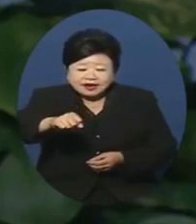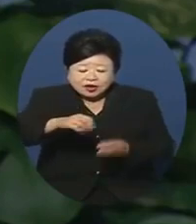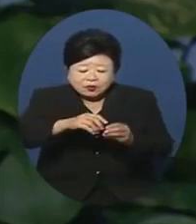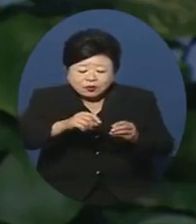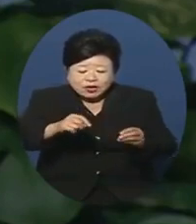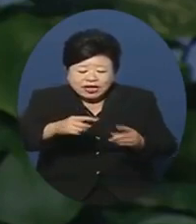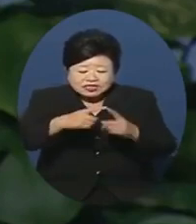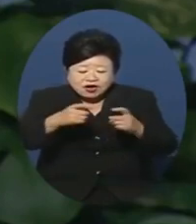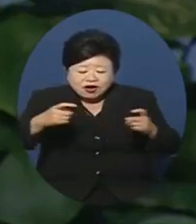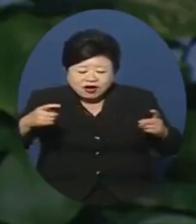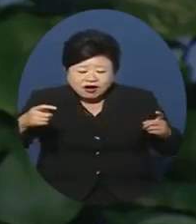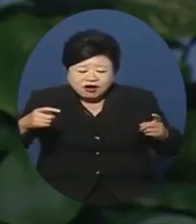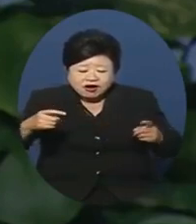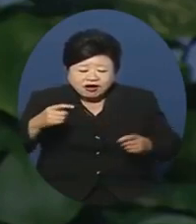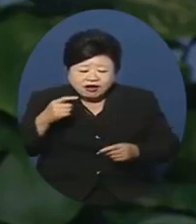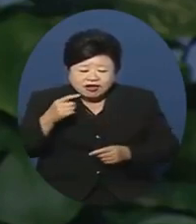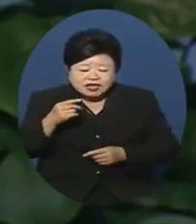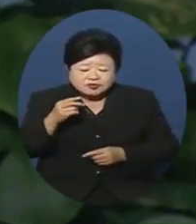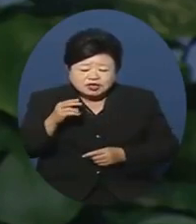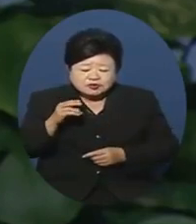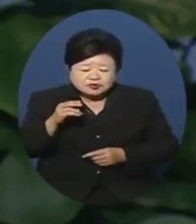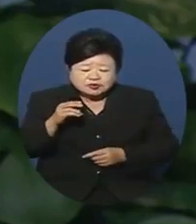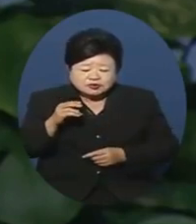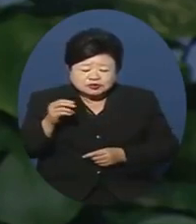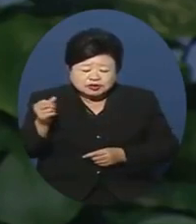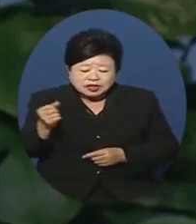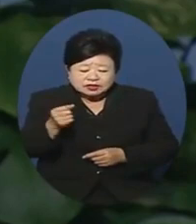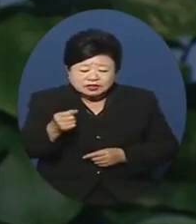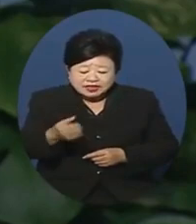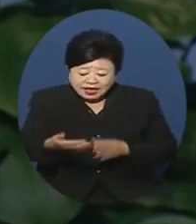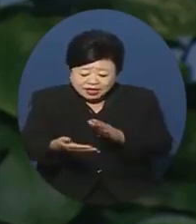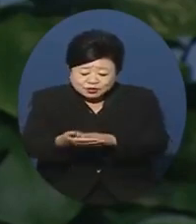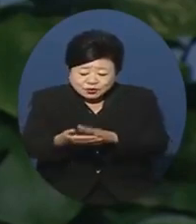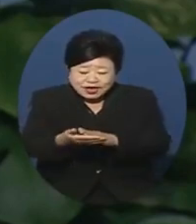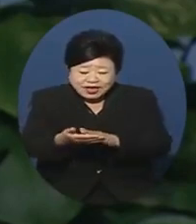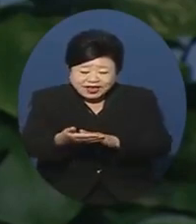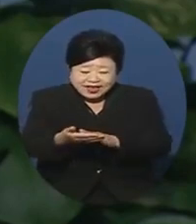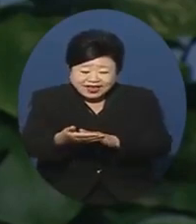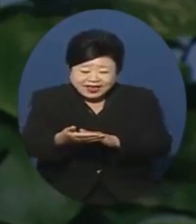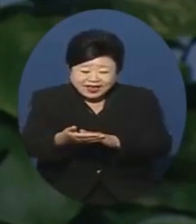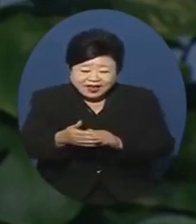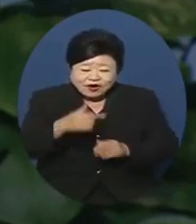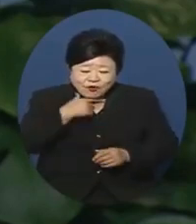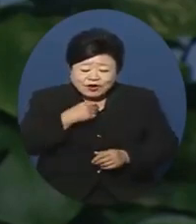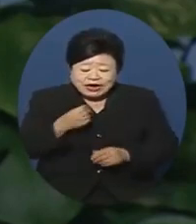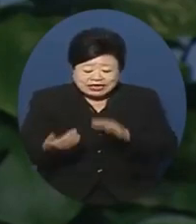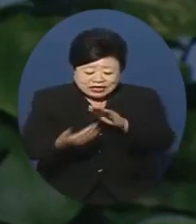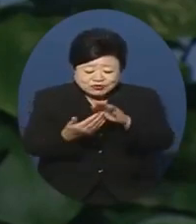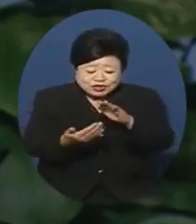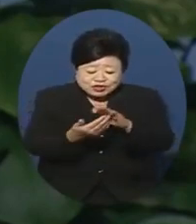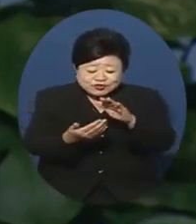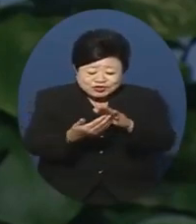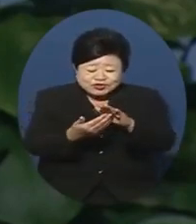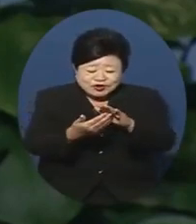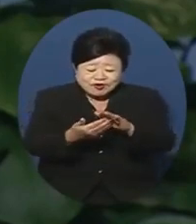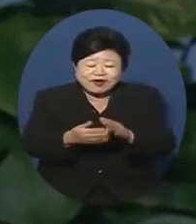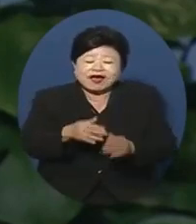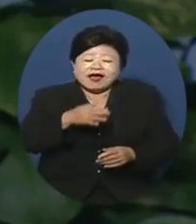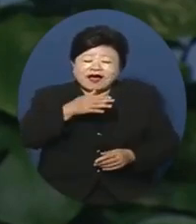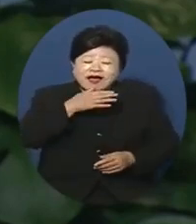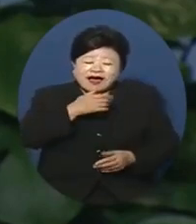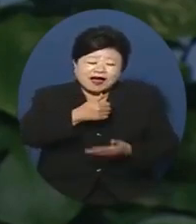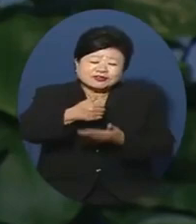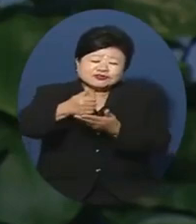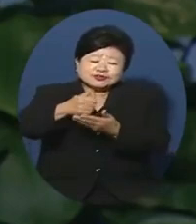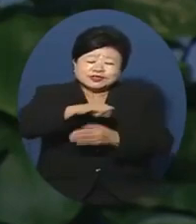모래성이라 2, 3분 동안 깜짝 놀랐습니다. 내 손에서 그렇게 바라던 것이 다 이루어지면서 아